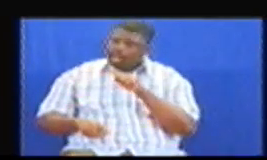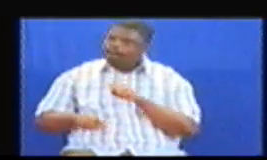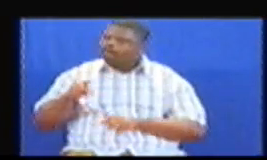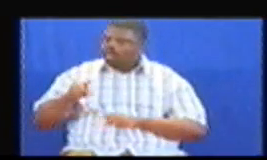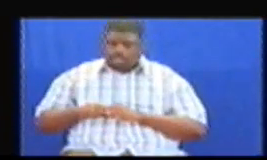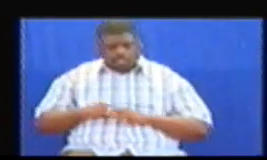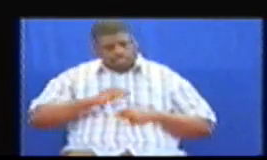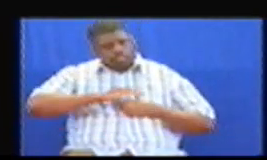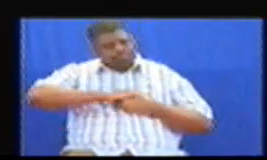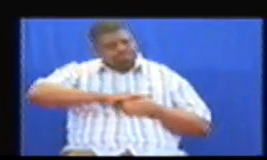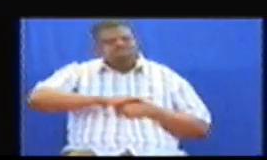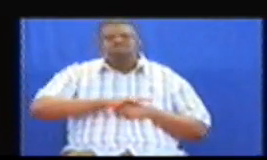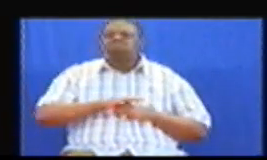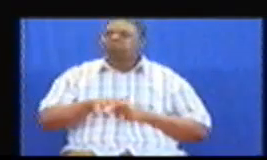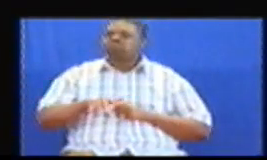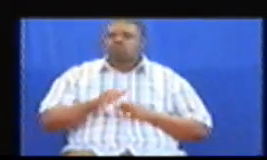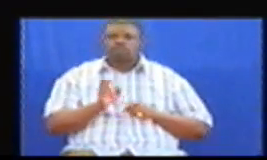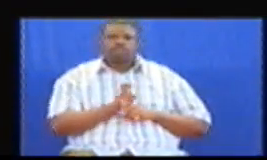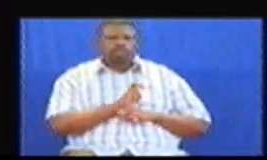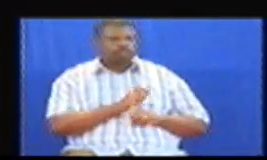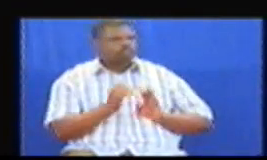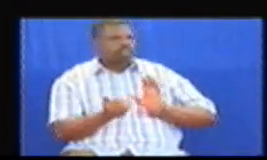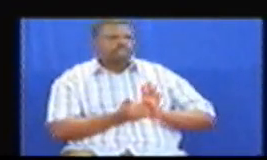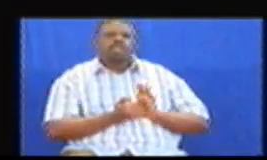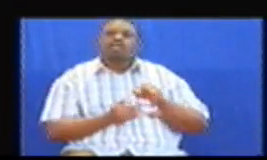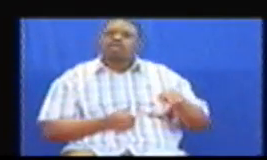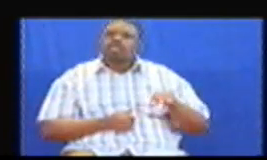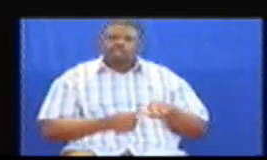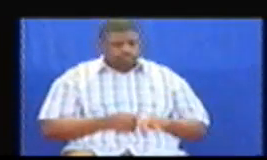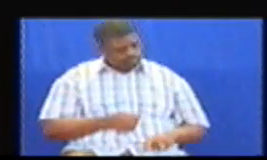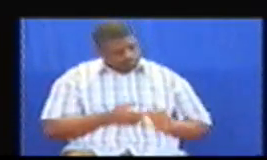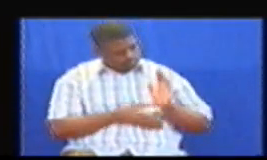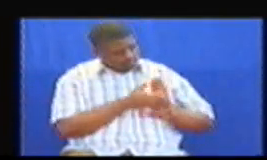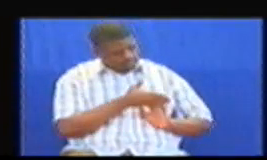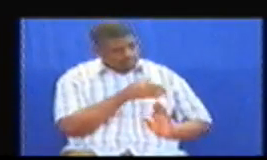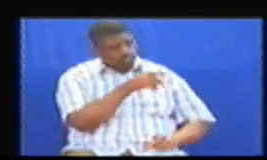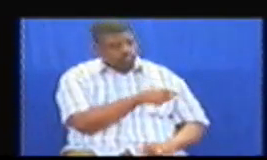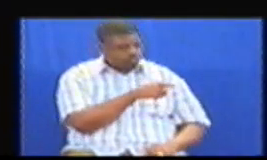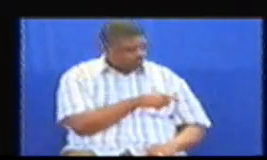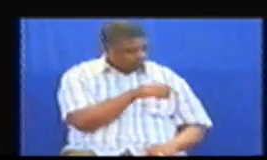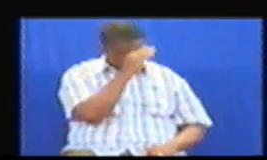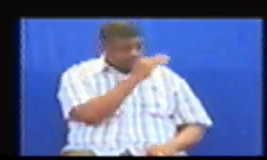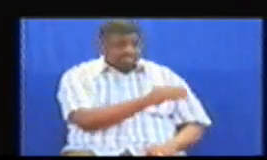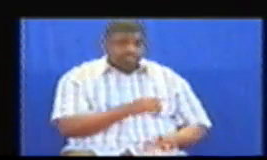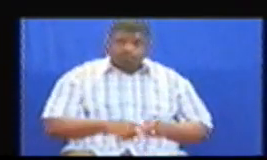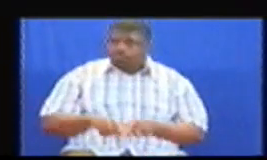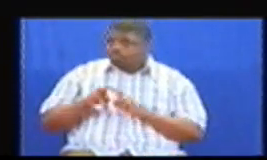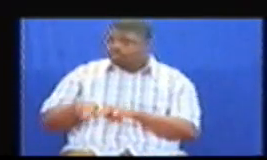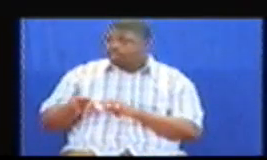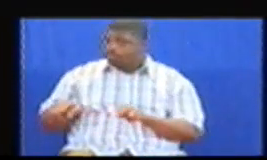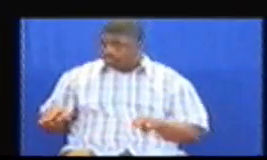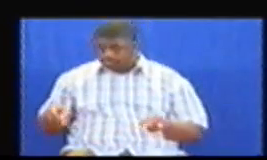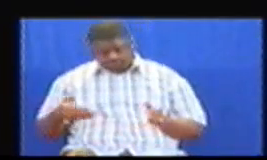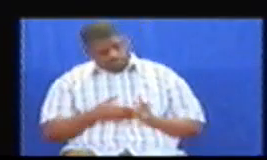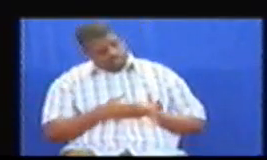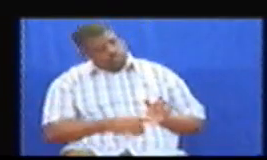corona katika sekta nzima ya usimamizi wa sheria. Kwa maana tunapoanzia huko mapolisi, tunapoenda mpaka mahakamani, tunapokuja mpaka huku